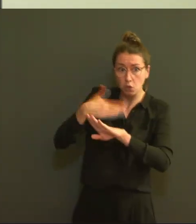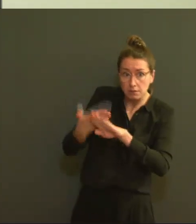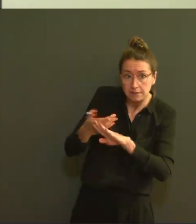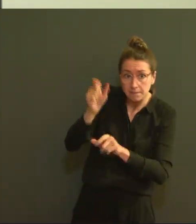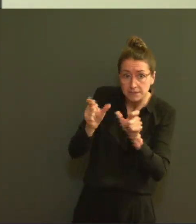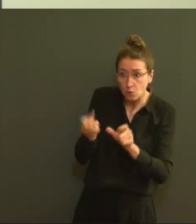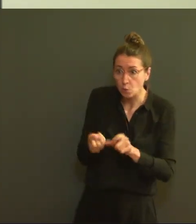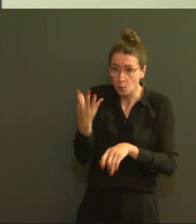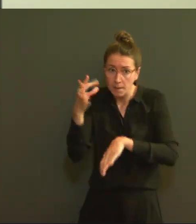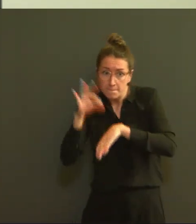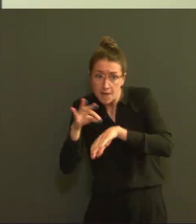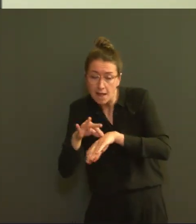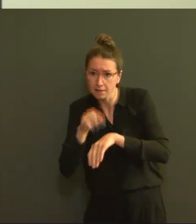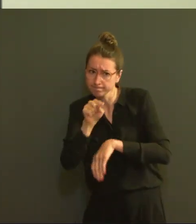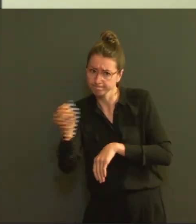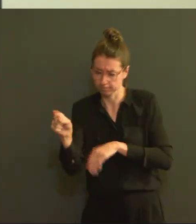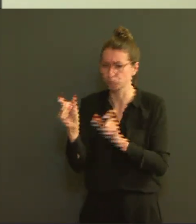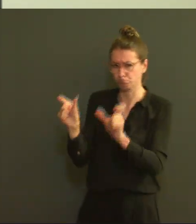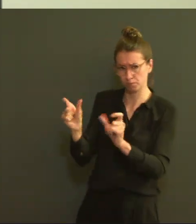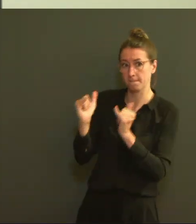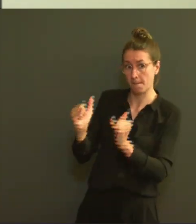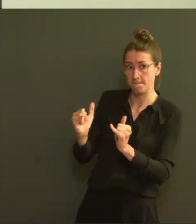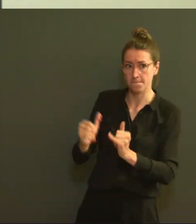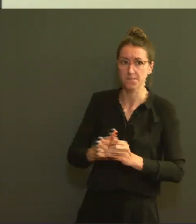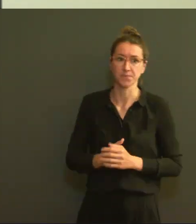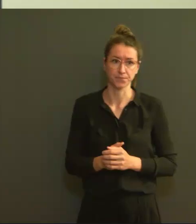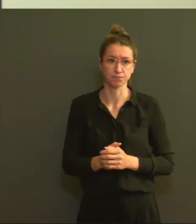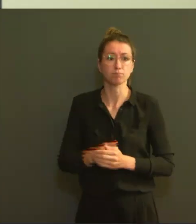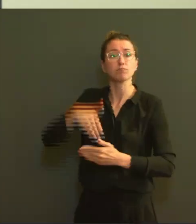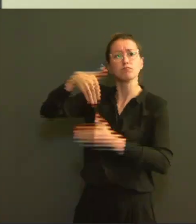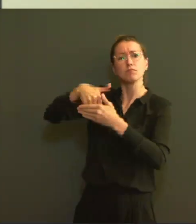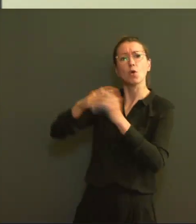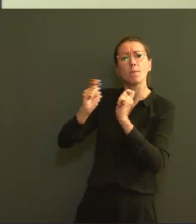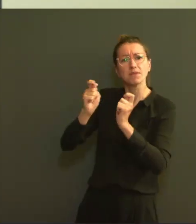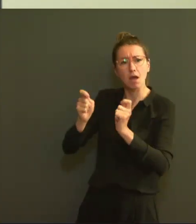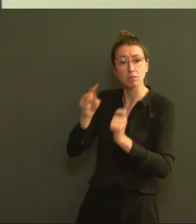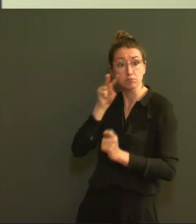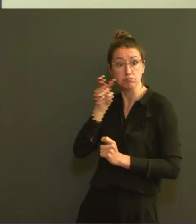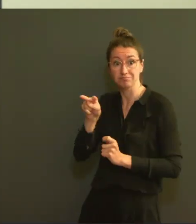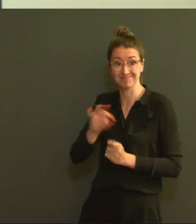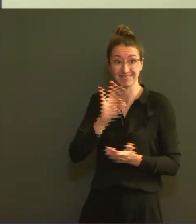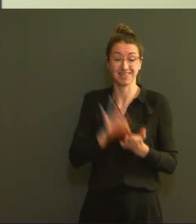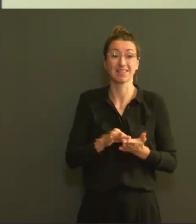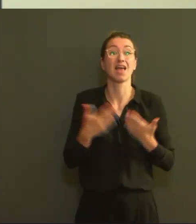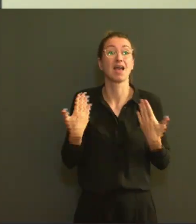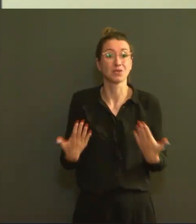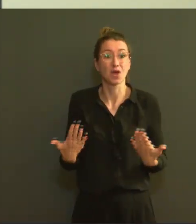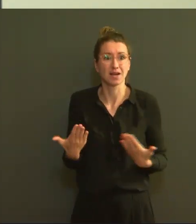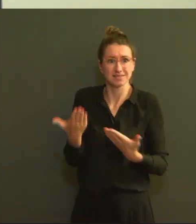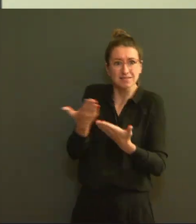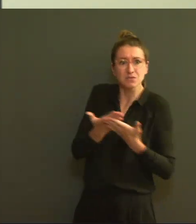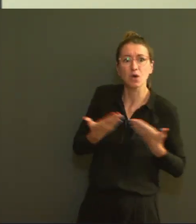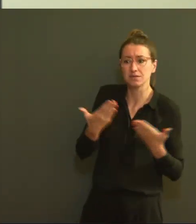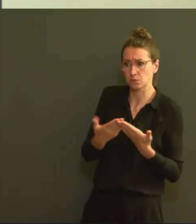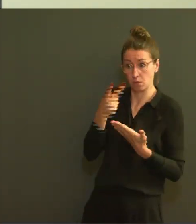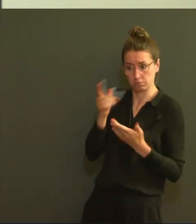chiffres hospitaliers nous donnent une idée de ce qui se passe actuellement. Les chiffres de contamination nous permettent d'évaluer ce qui va se passer